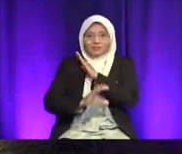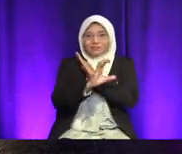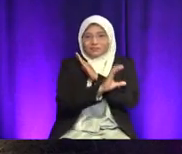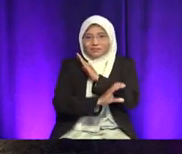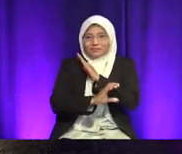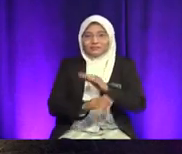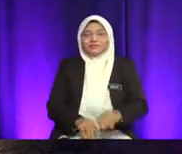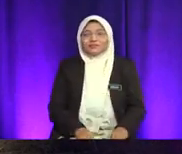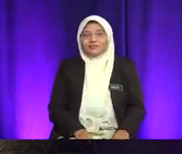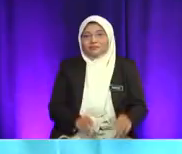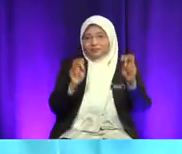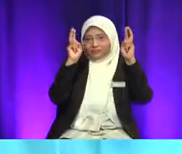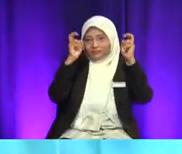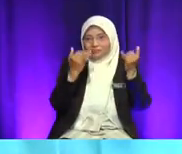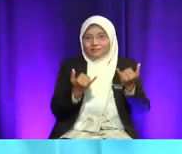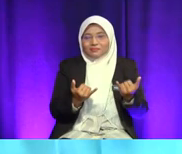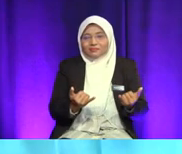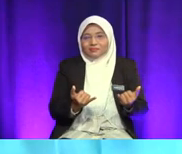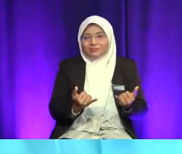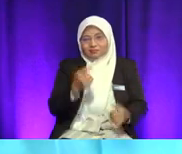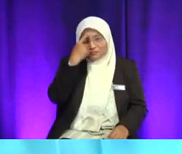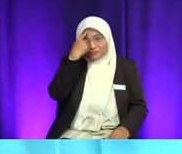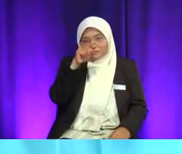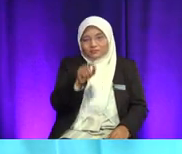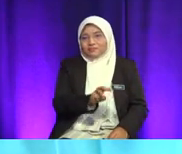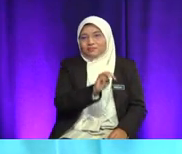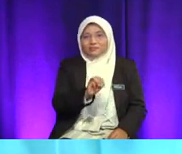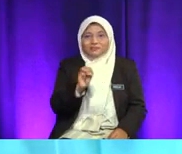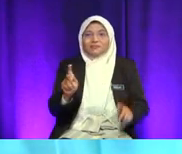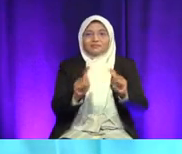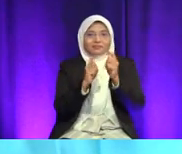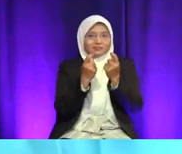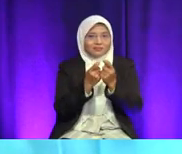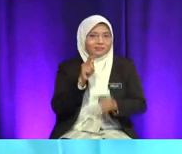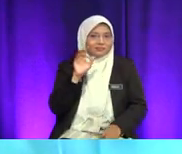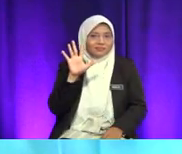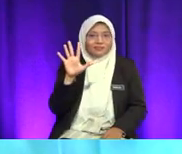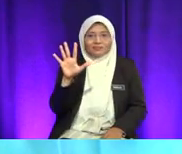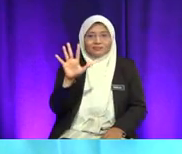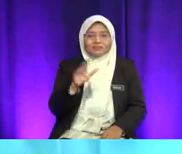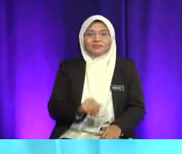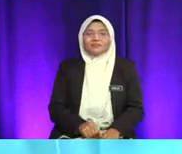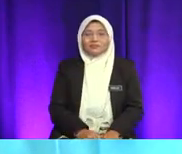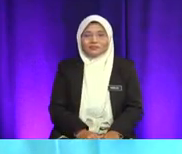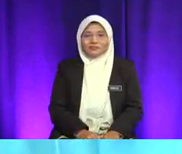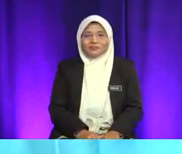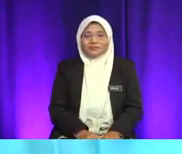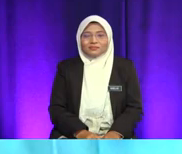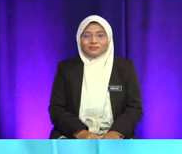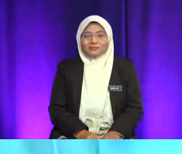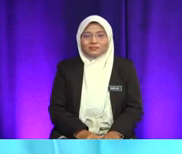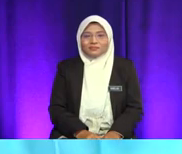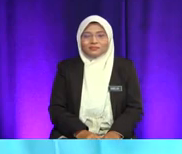tingkatan 5 hari ini adalah kedaulatan negara tapi kita juga tidak tahu Cikgu apa sebenarnya pembelajarannya bakal